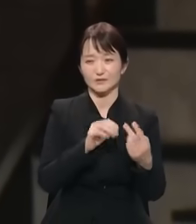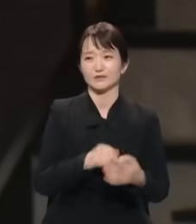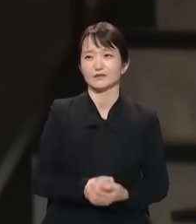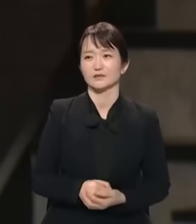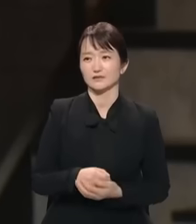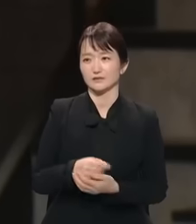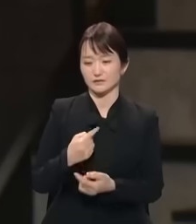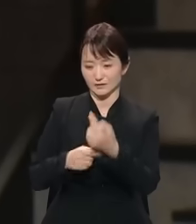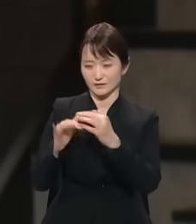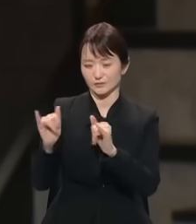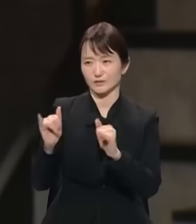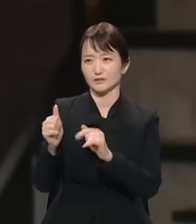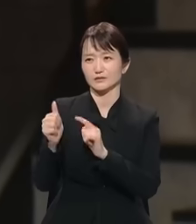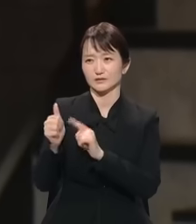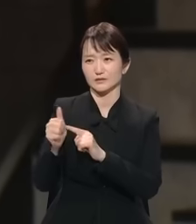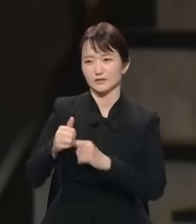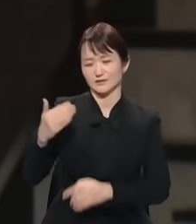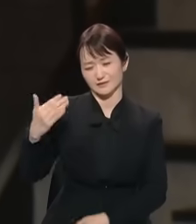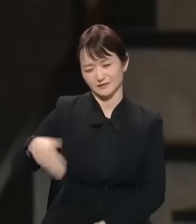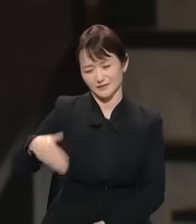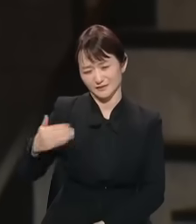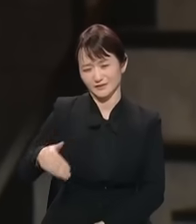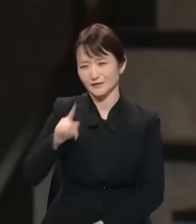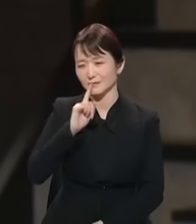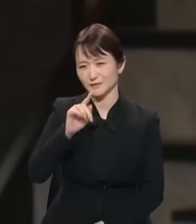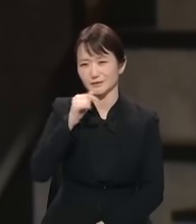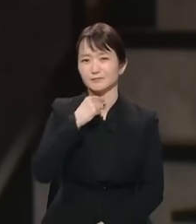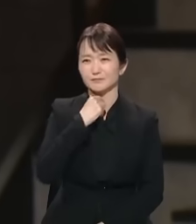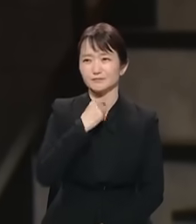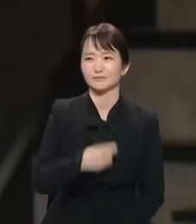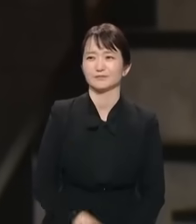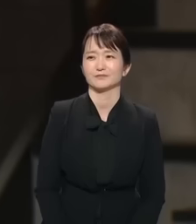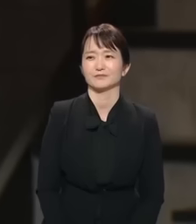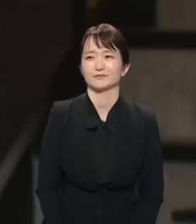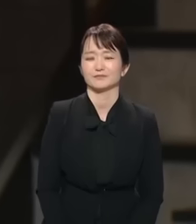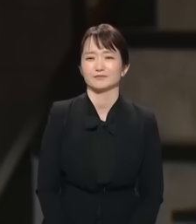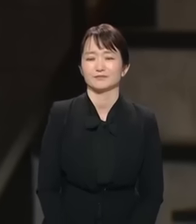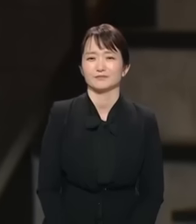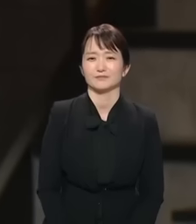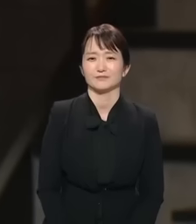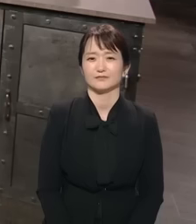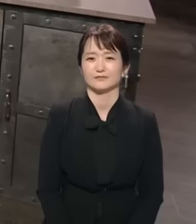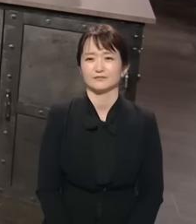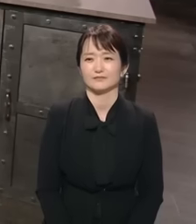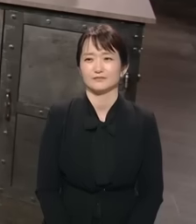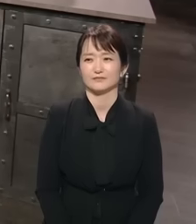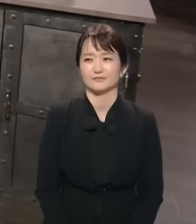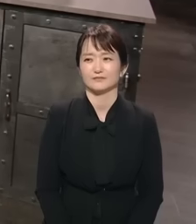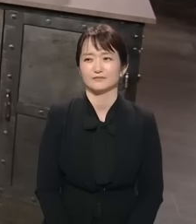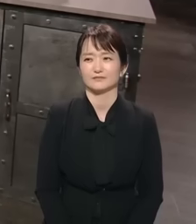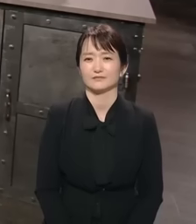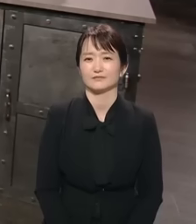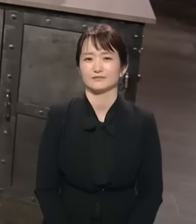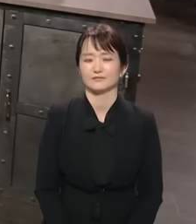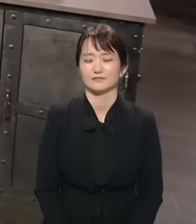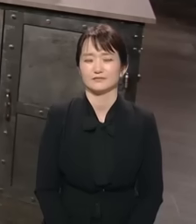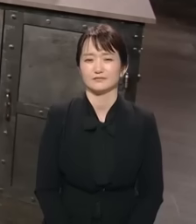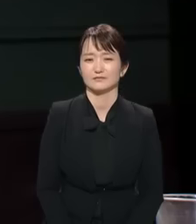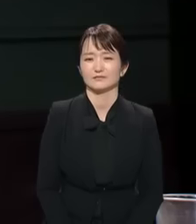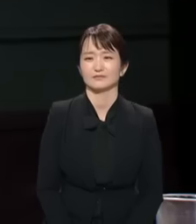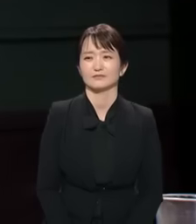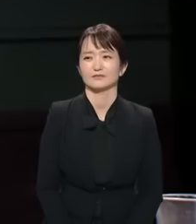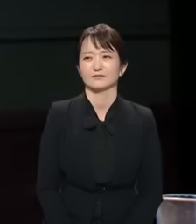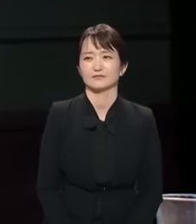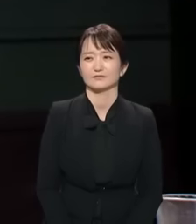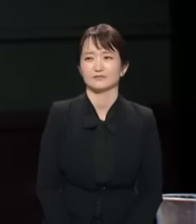분은 정말 대단하다라는 말 정도 첨언하고 싶습니다. 우리 가족 여러분들 의견도 대부분 그렇죠? 네, 맞습니다. 일단 이지방님도요.